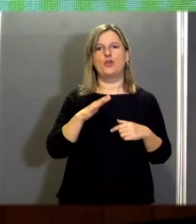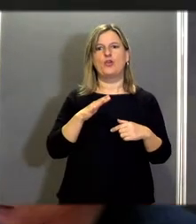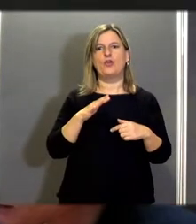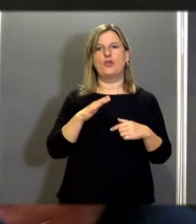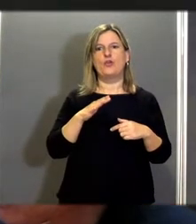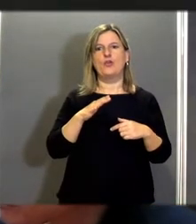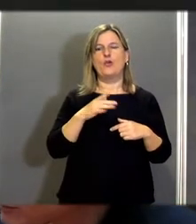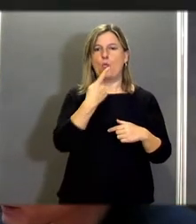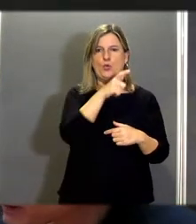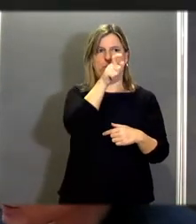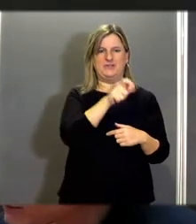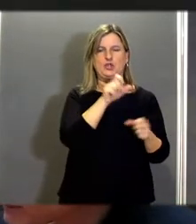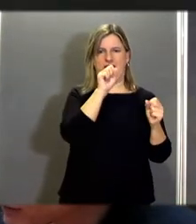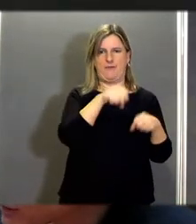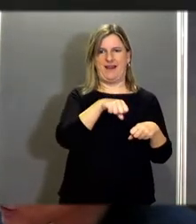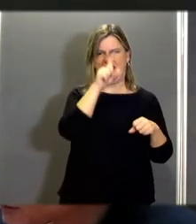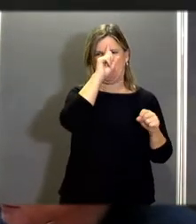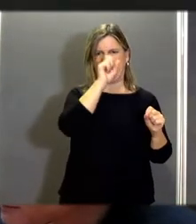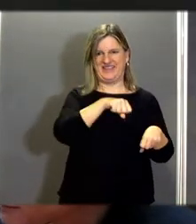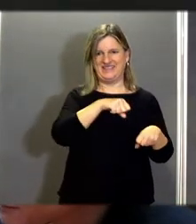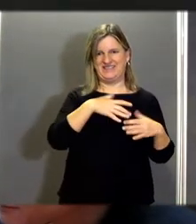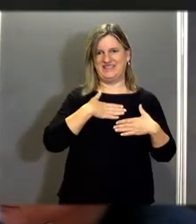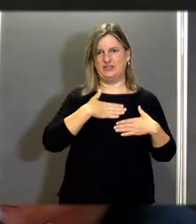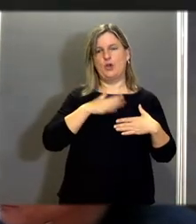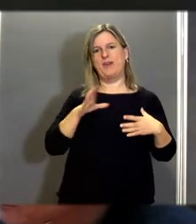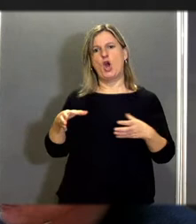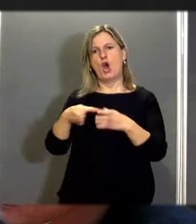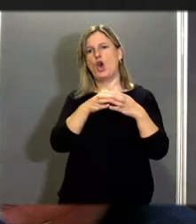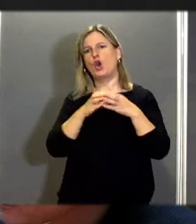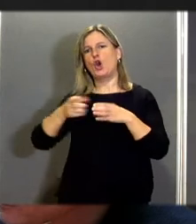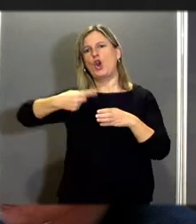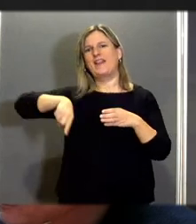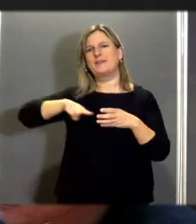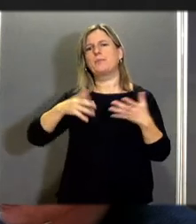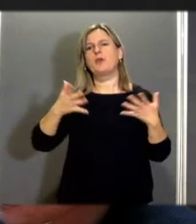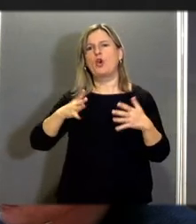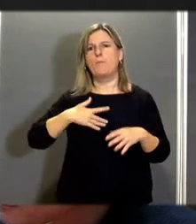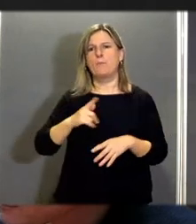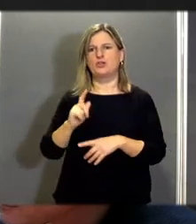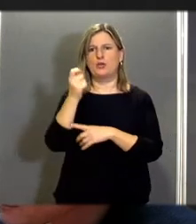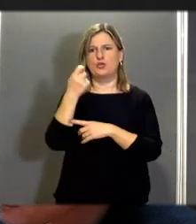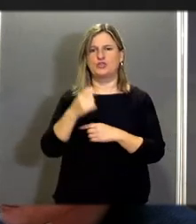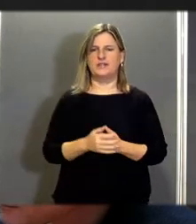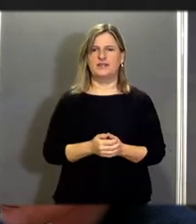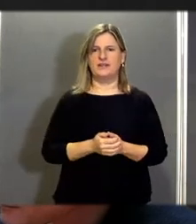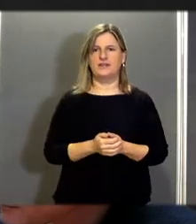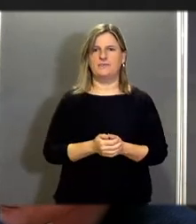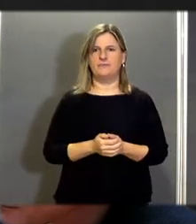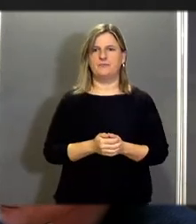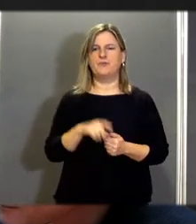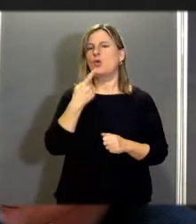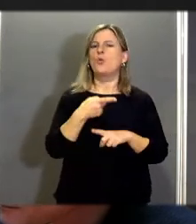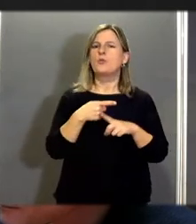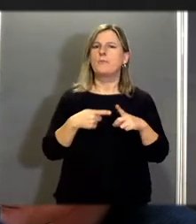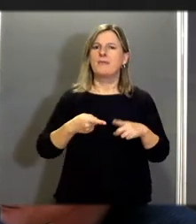col·lectivament, com creus que hem de fer això? Sí, jo crec que una de les parts